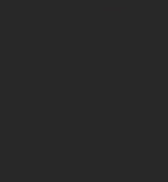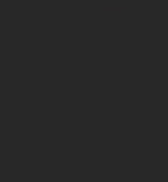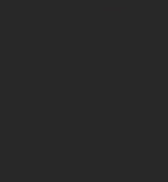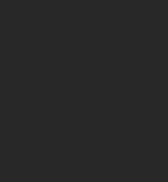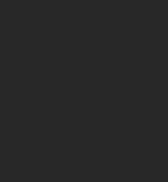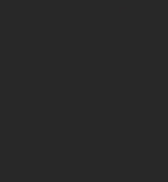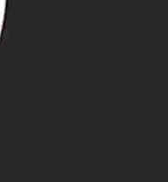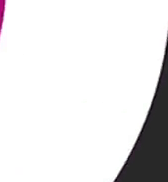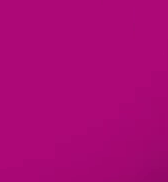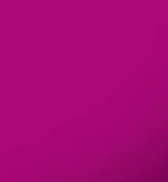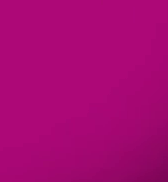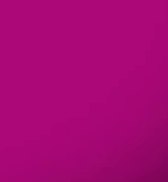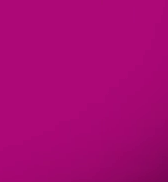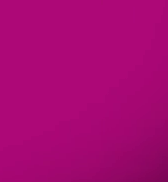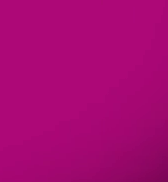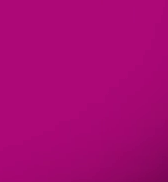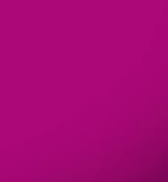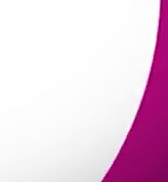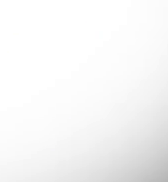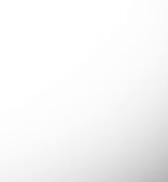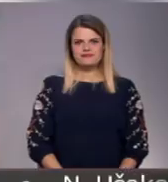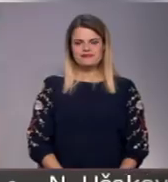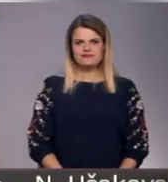Re, viss ēters ir te!